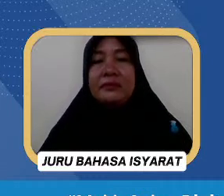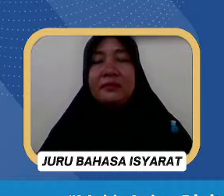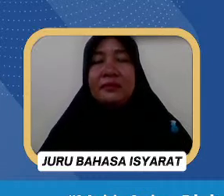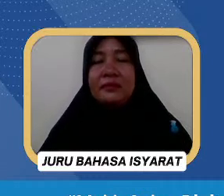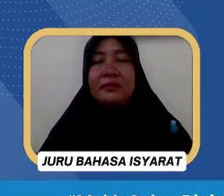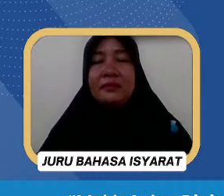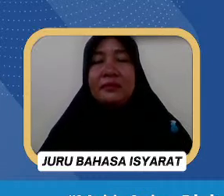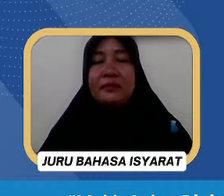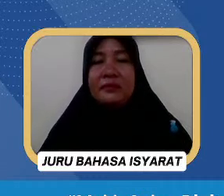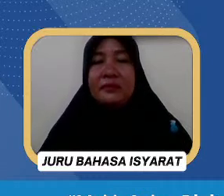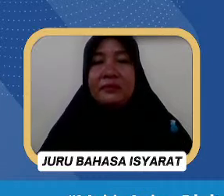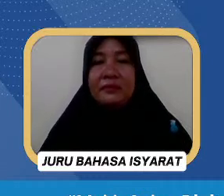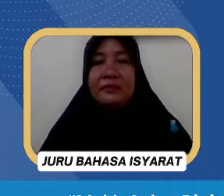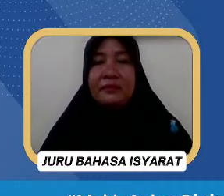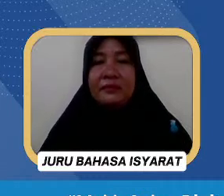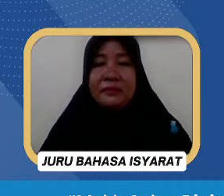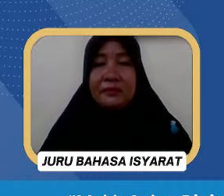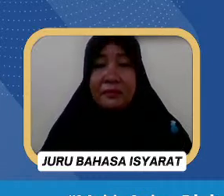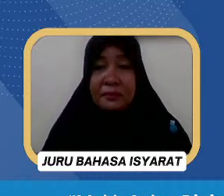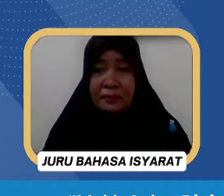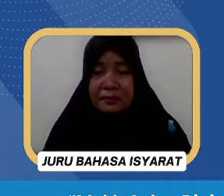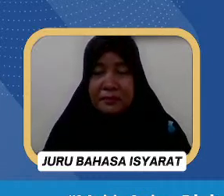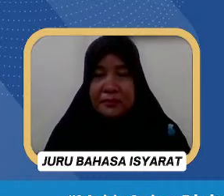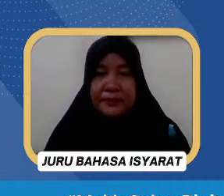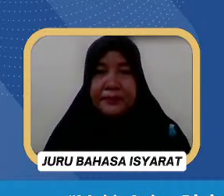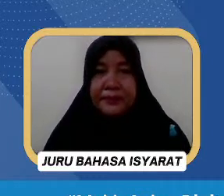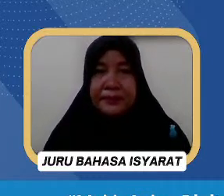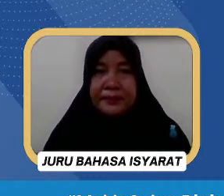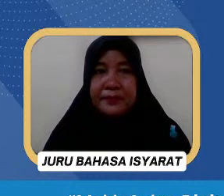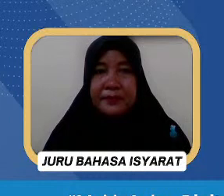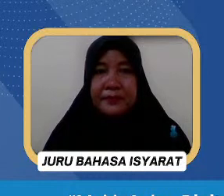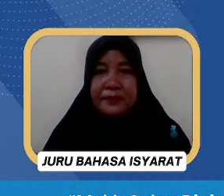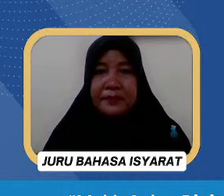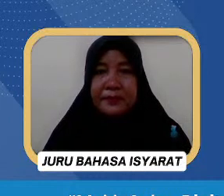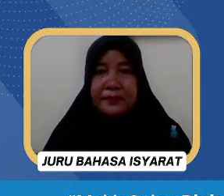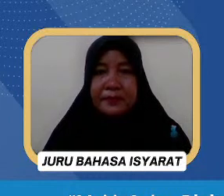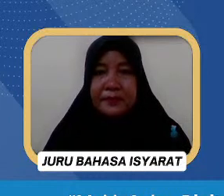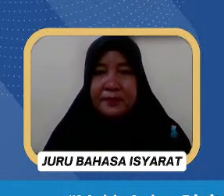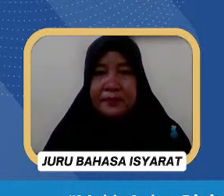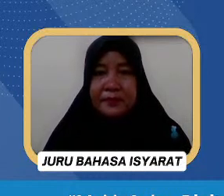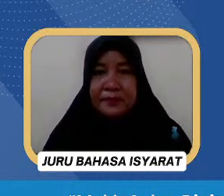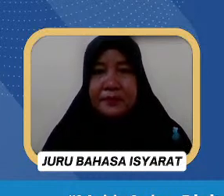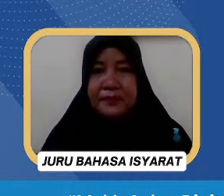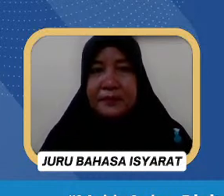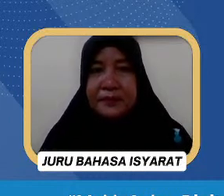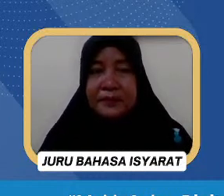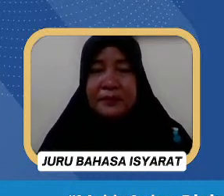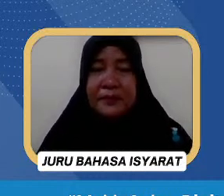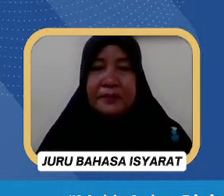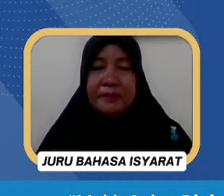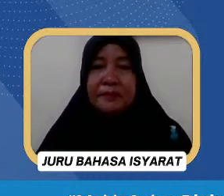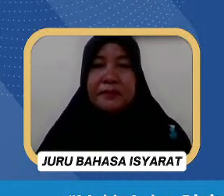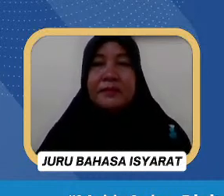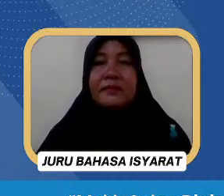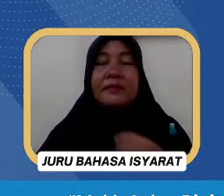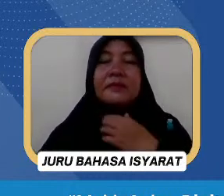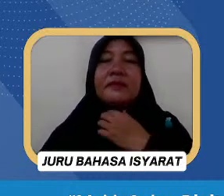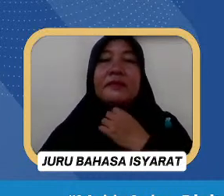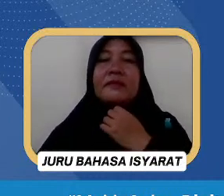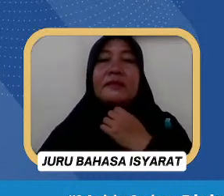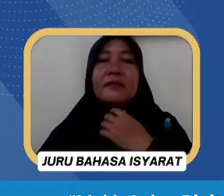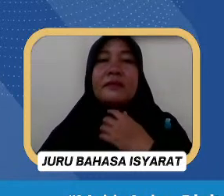batas antar wilayah, sehingga menyebabkan alkulturasi budaya. Bagaimana menumbuhkan urgensi